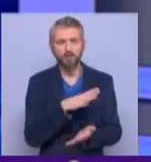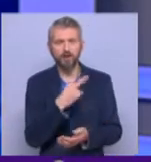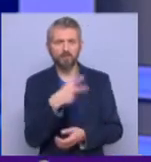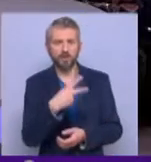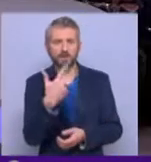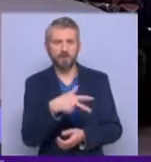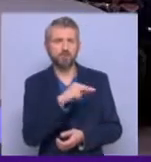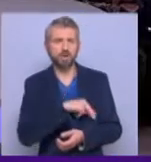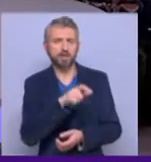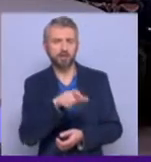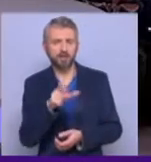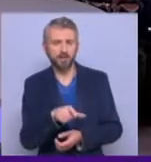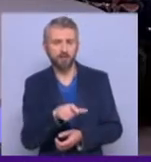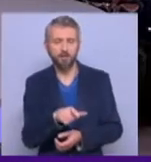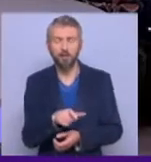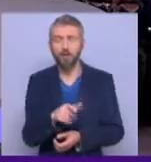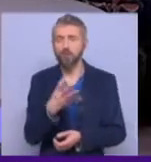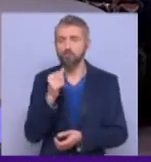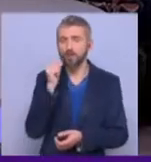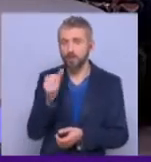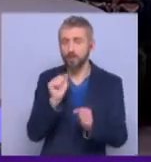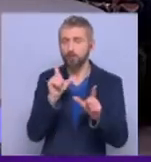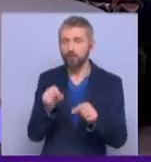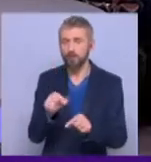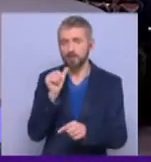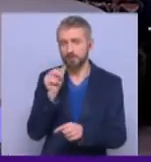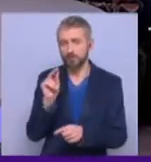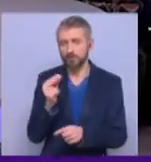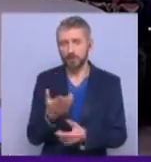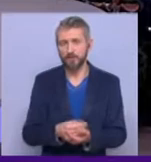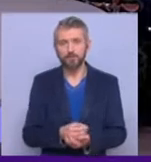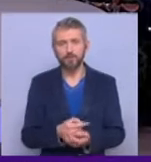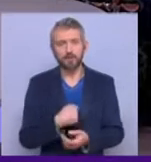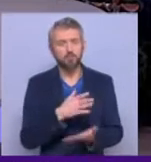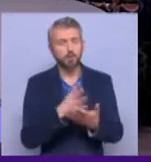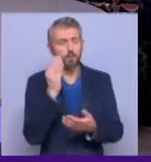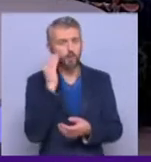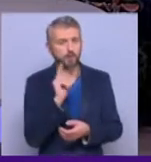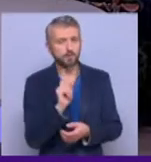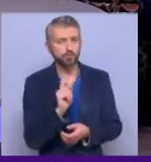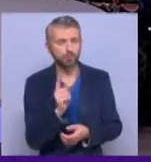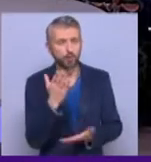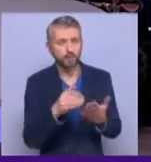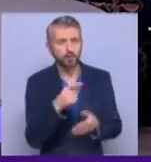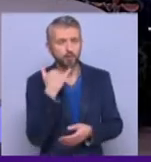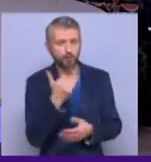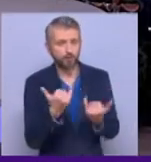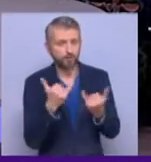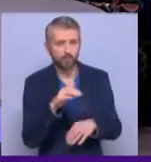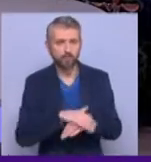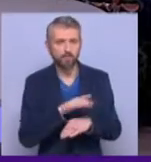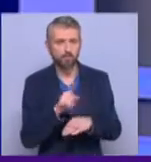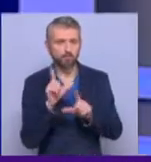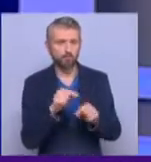20-30 працівників. Ну, ще завтра можуть виїхати, завтра четверто, на п'ятницю. Я маю на увазі, що якщо ви подзвоните сьогодні, не факт, що до вас